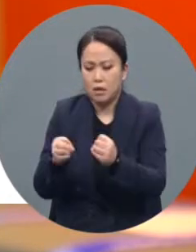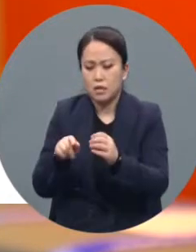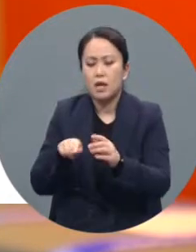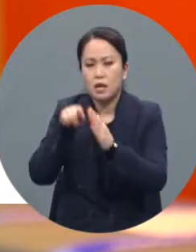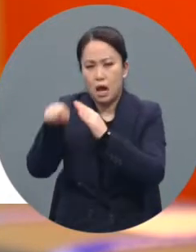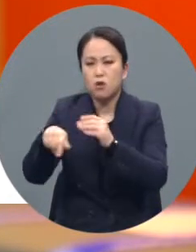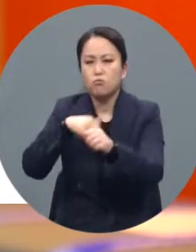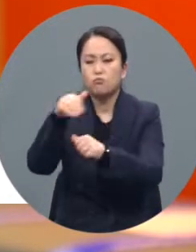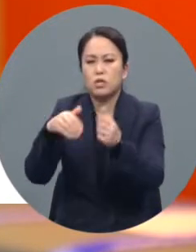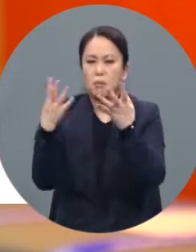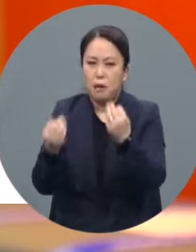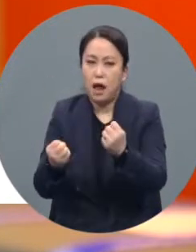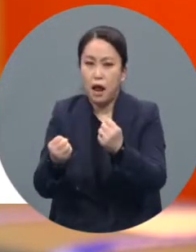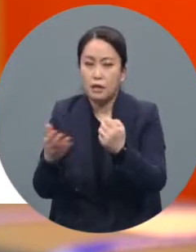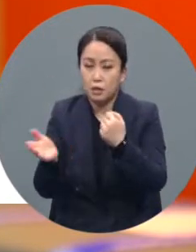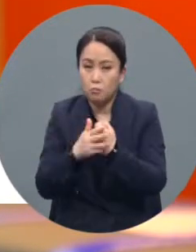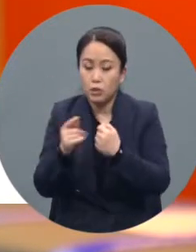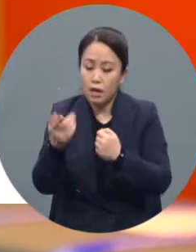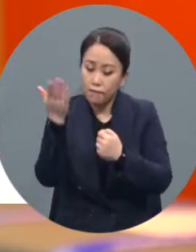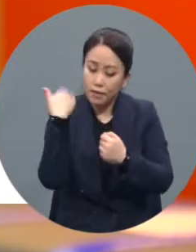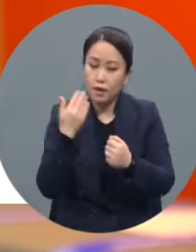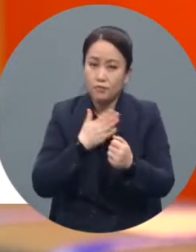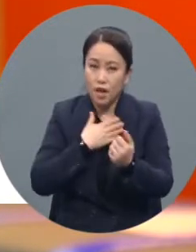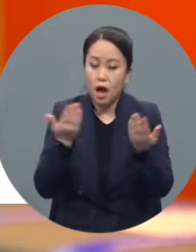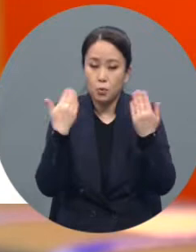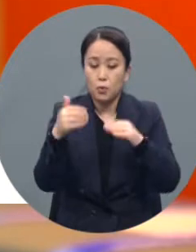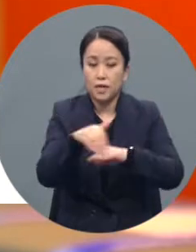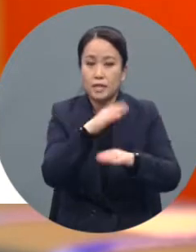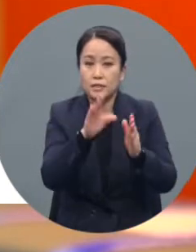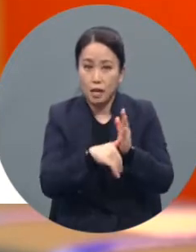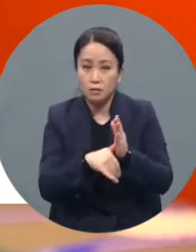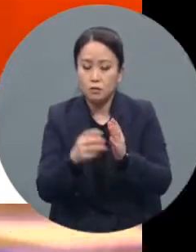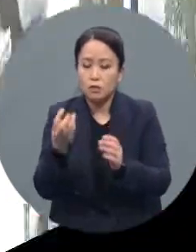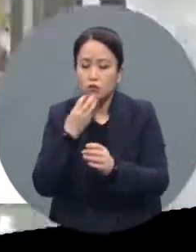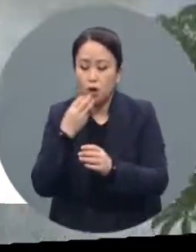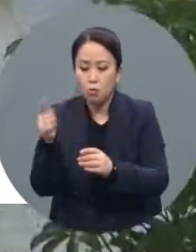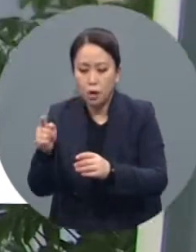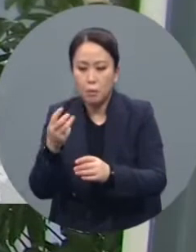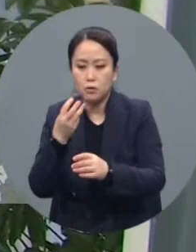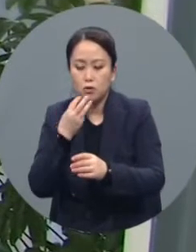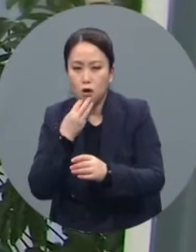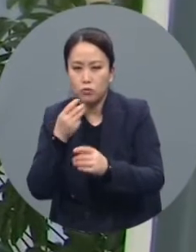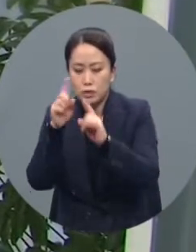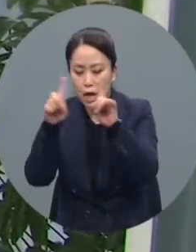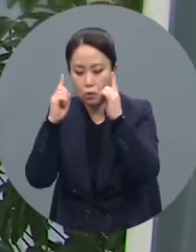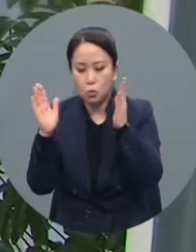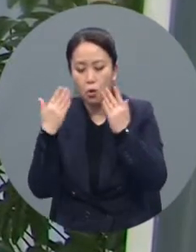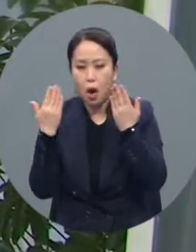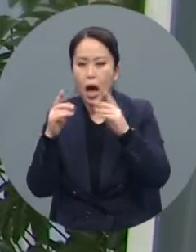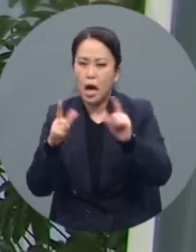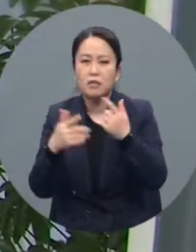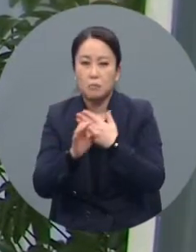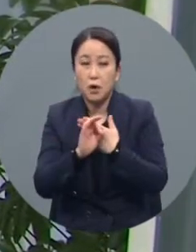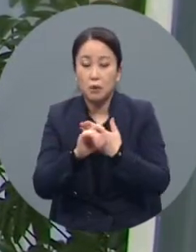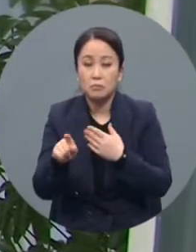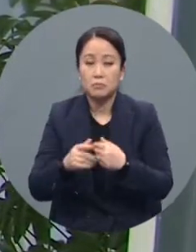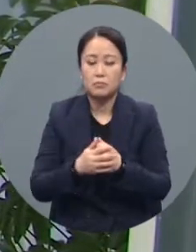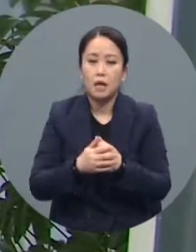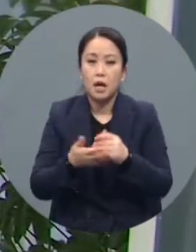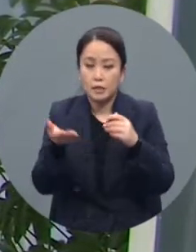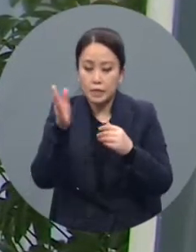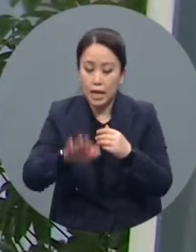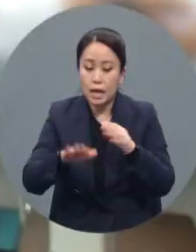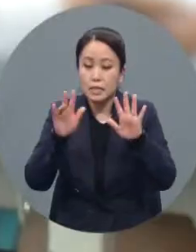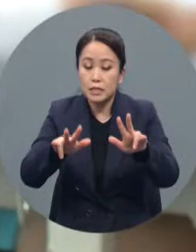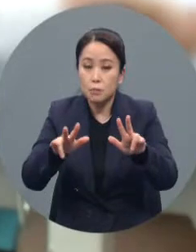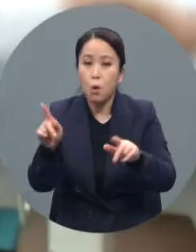당시만 해도 서울의 스카이 정도 아니면 그냥. 16년 뒤인 지금은 어떨까?